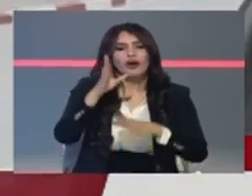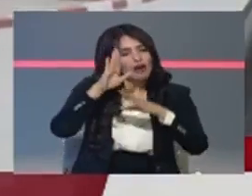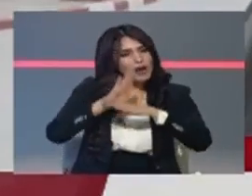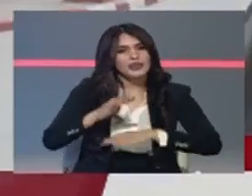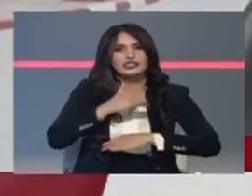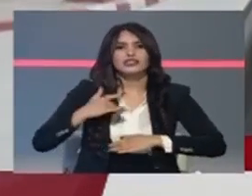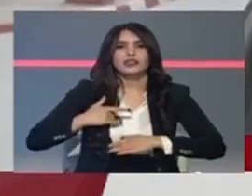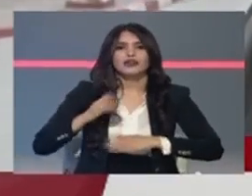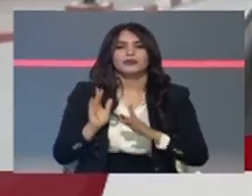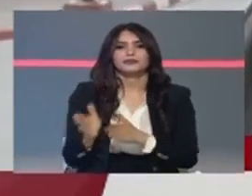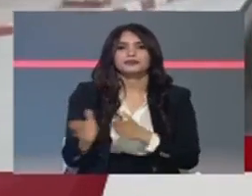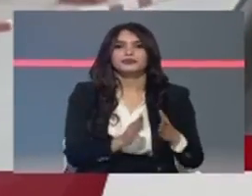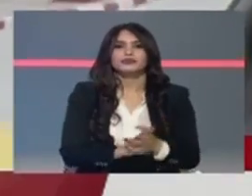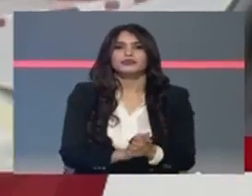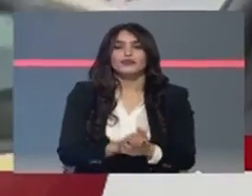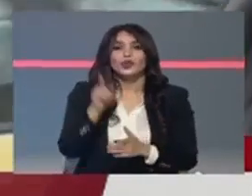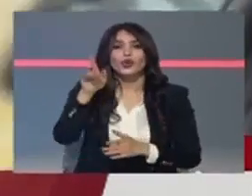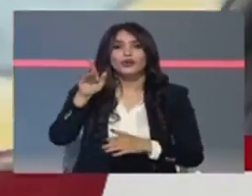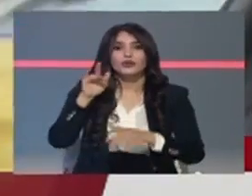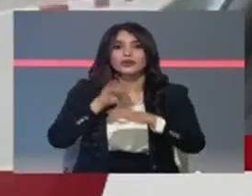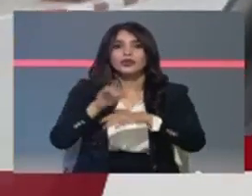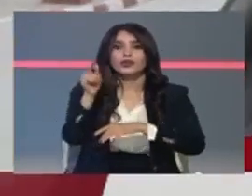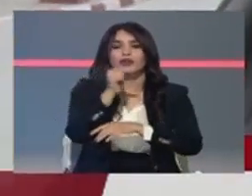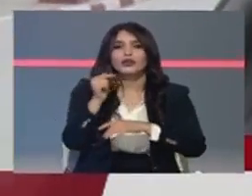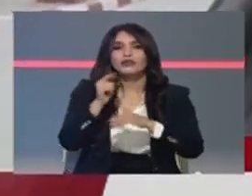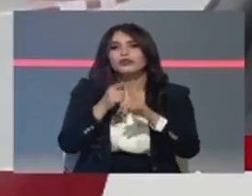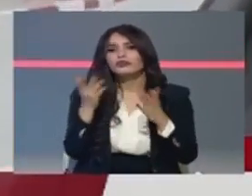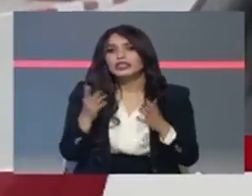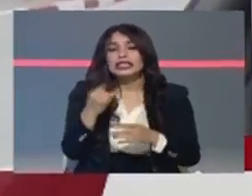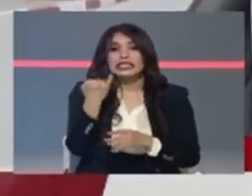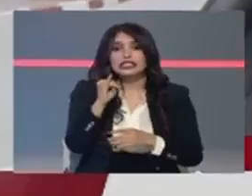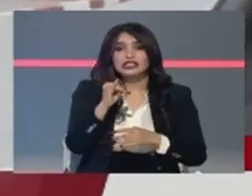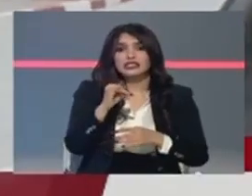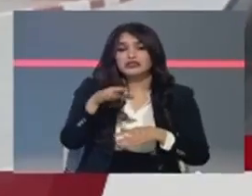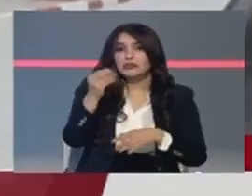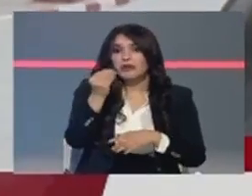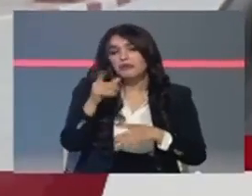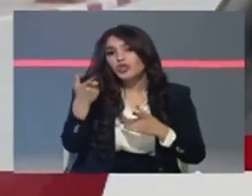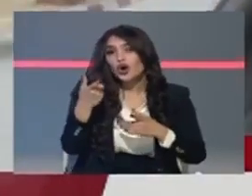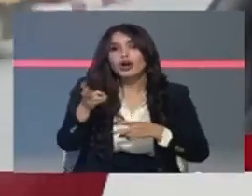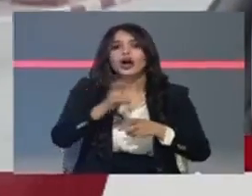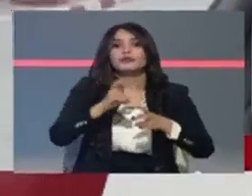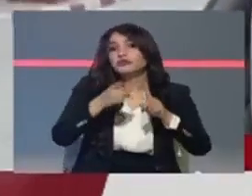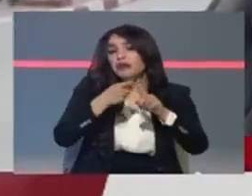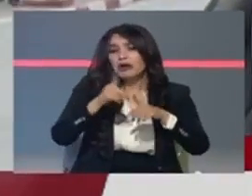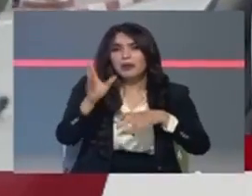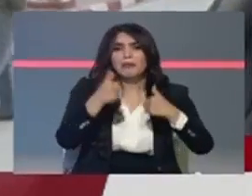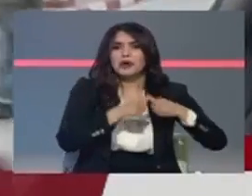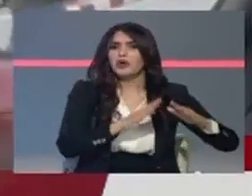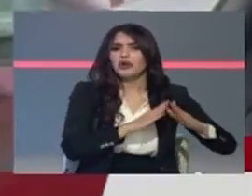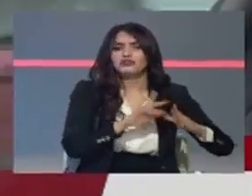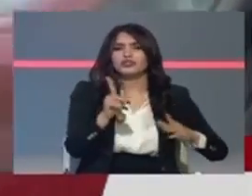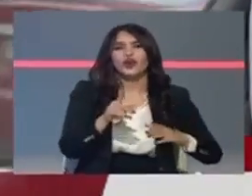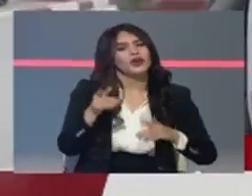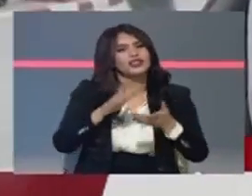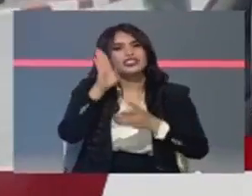بدنه وقاعدين نضر في الواحد. لما انا واحد من الناس كان ما عنديش قضيه التزمت باش هبطت ما نخرج، عندي 3 أيام ما خرجت، وندعي للخويا نطلب منهم